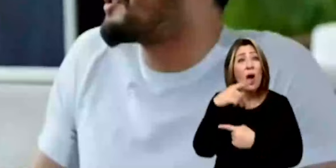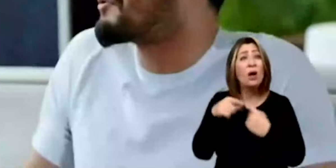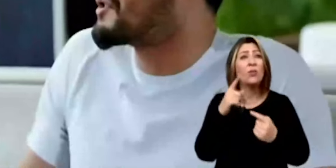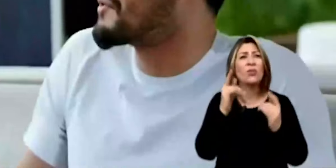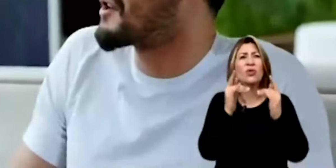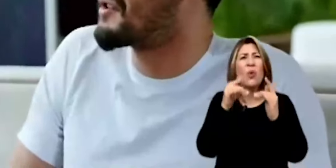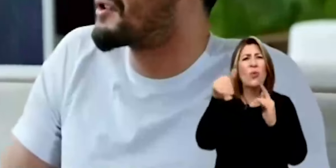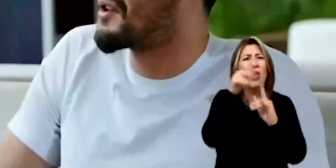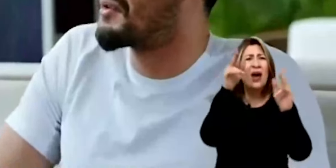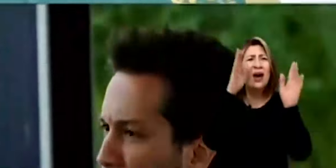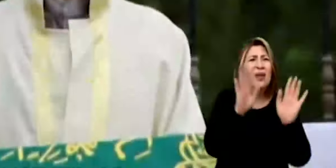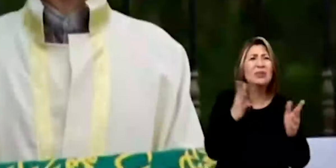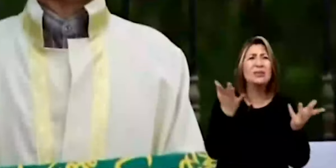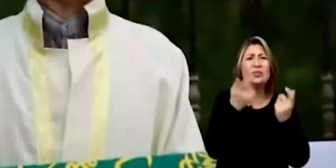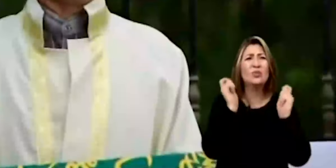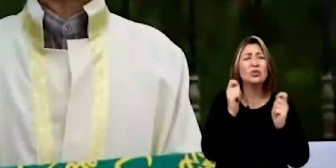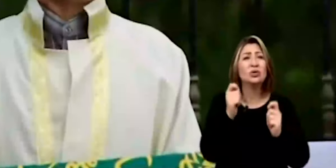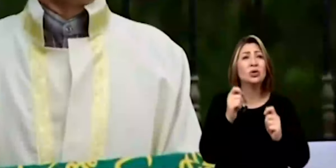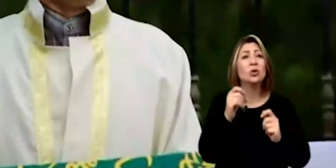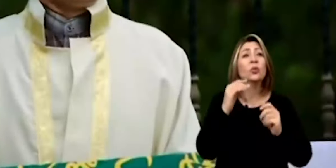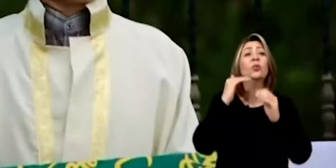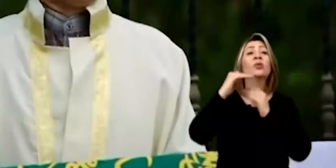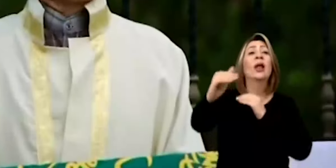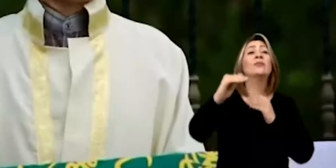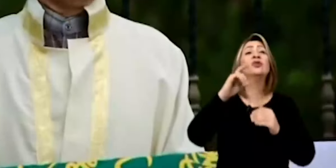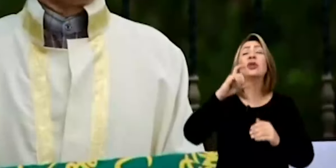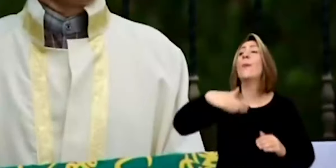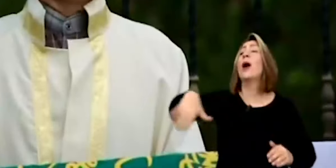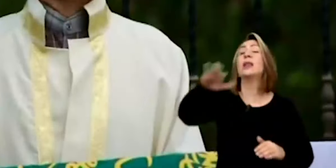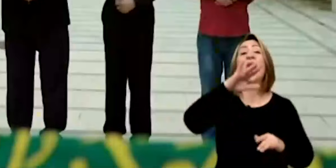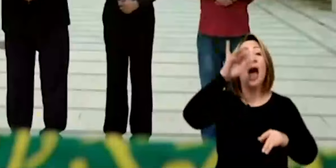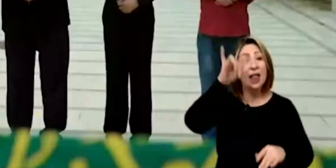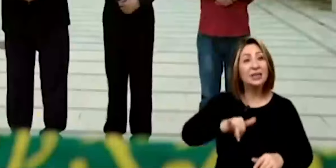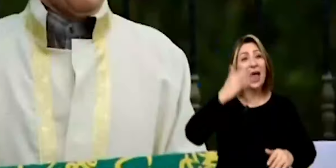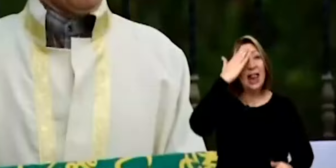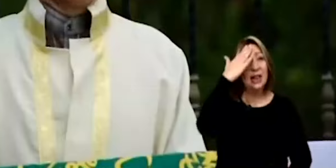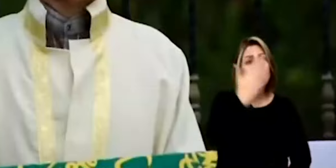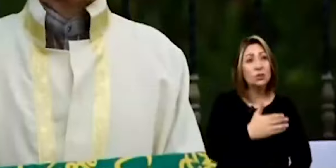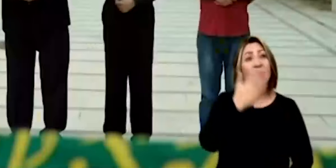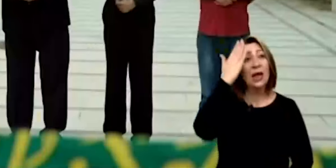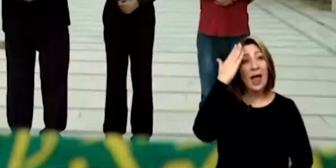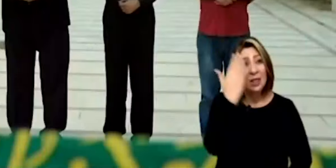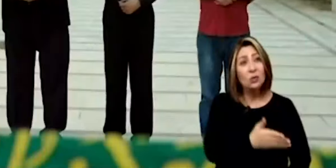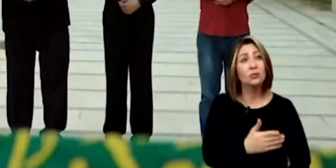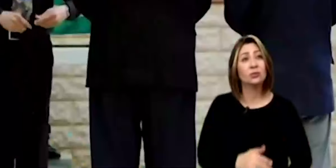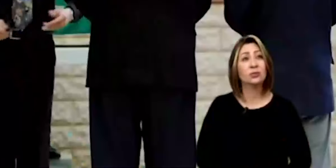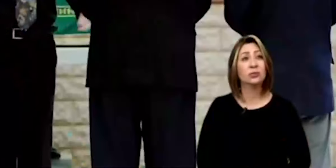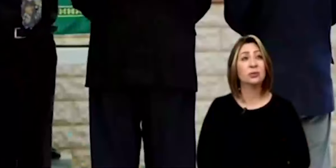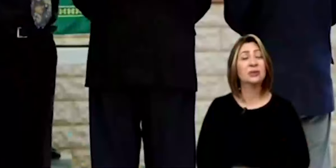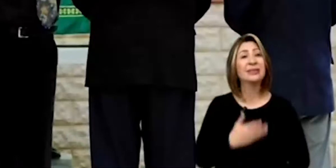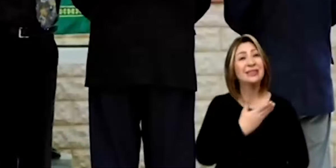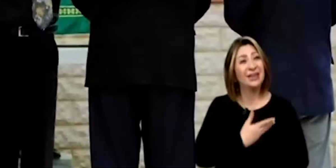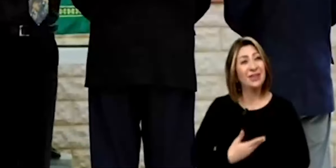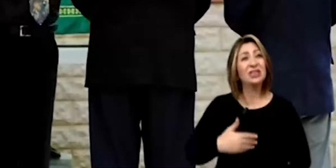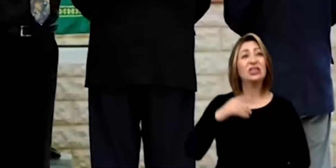kalma işi ne kadar zor işmiş arkadaş ya. Muhterem cemaat, haklarınızı helal edeyim misiniz? Ediyoruz. Edeyim misiniz? Ediyoruz. Sevgili